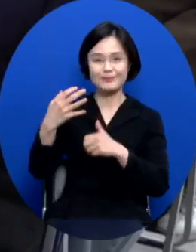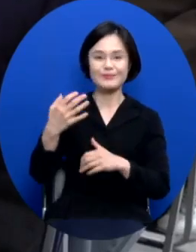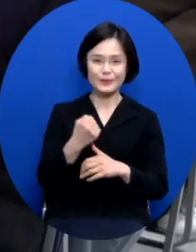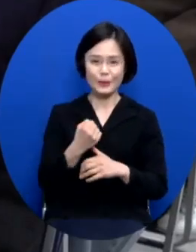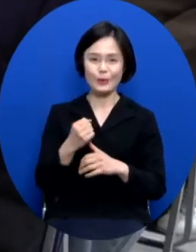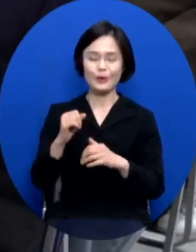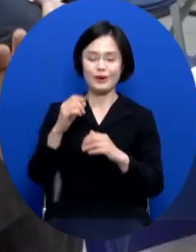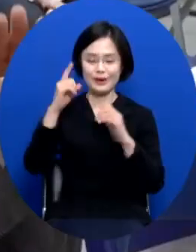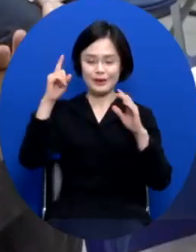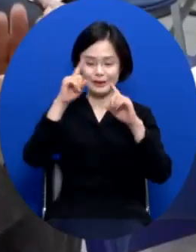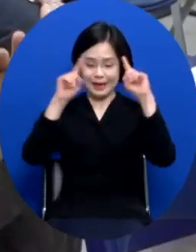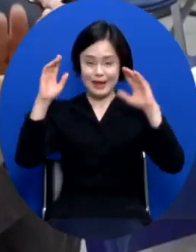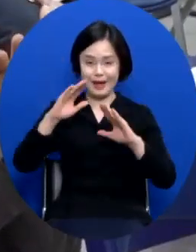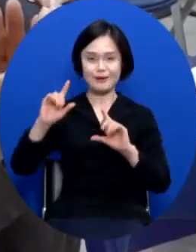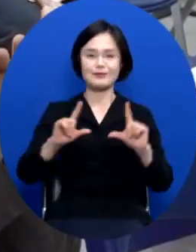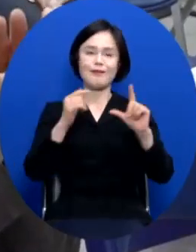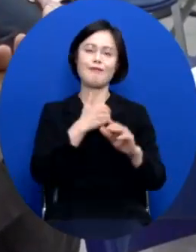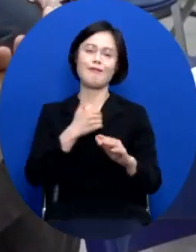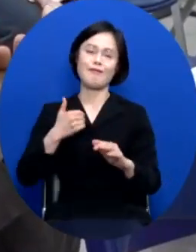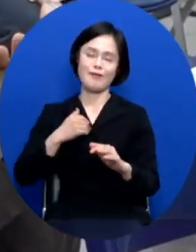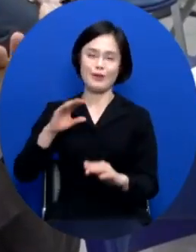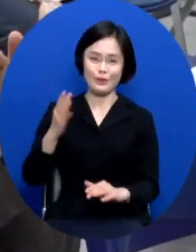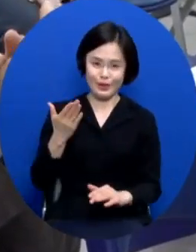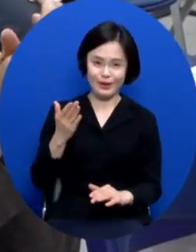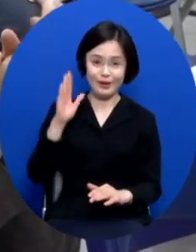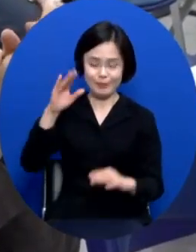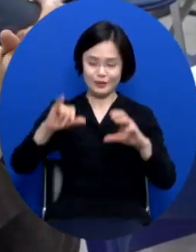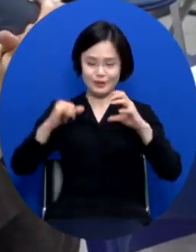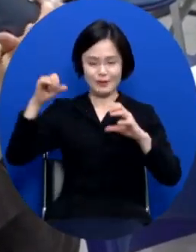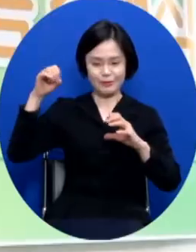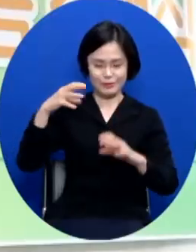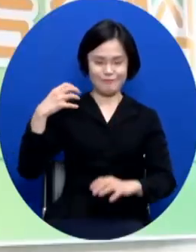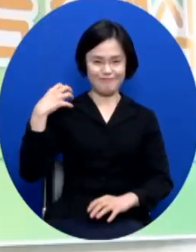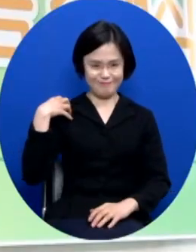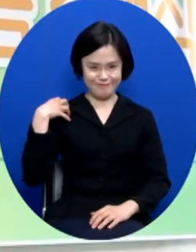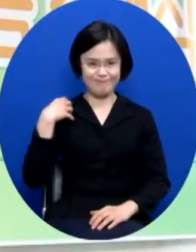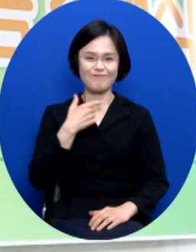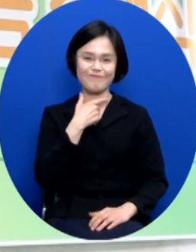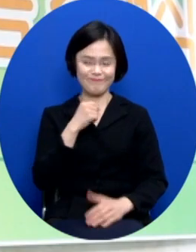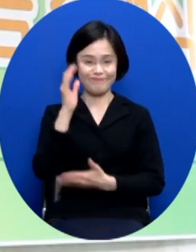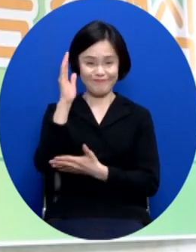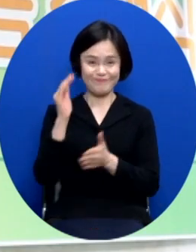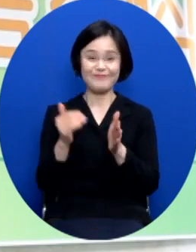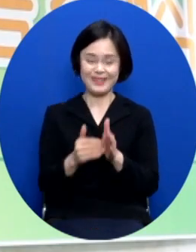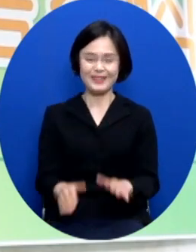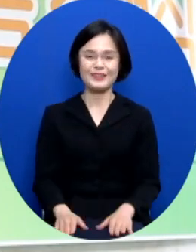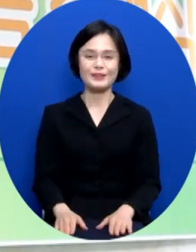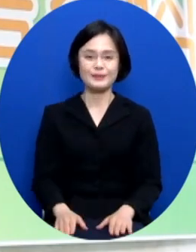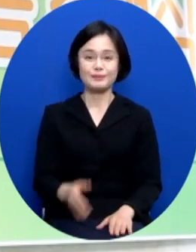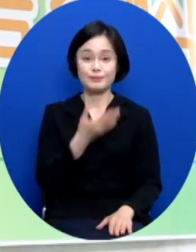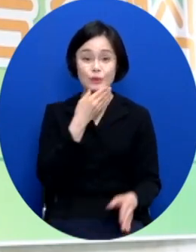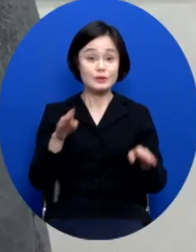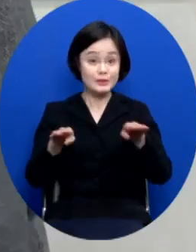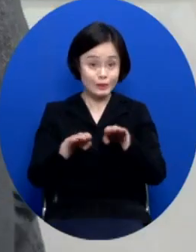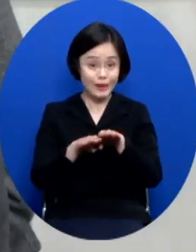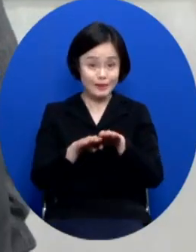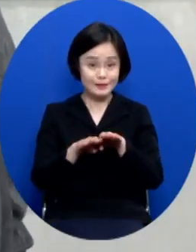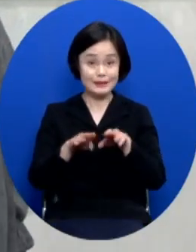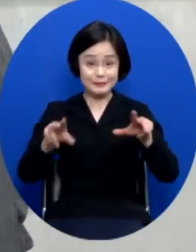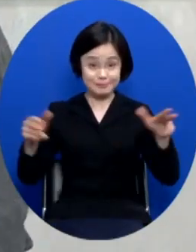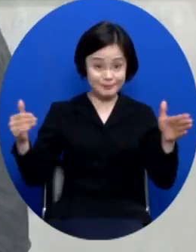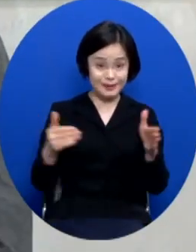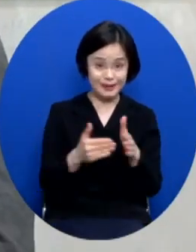됐다며 앞으로 세상을 비추는 빛이 되겠다고 소감을 전했습니다. 한편 복지관은 현재까지 시각장애인